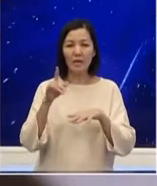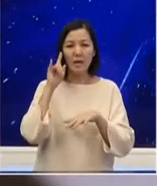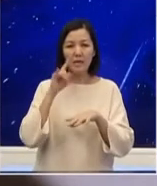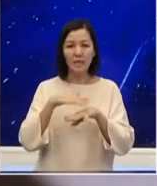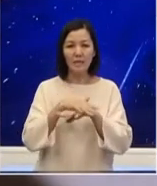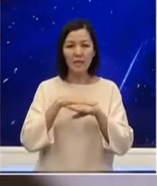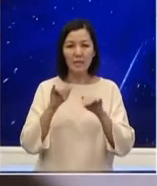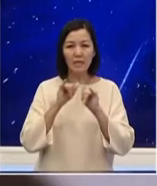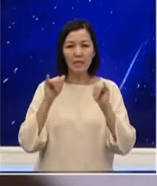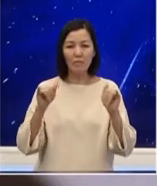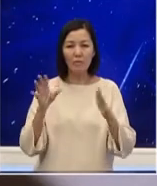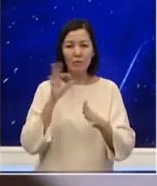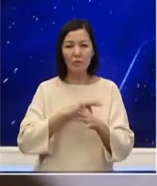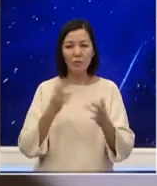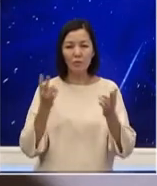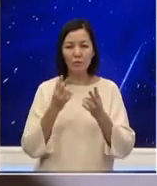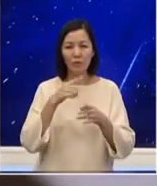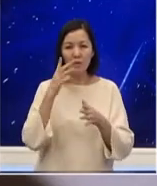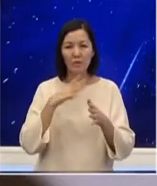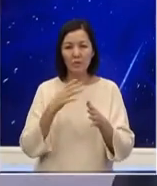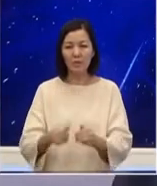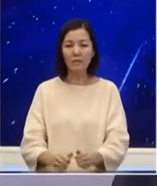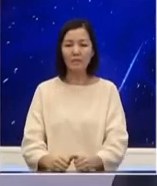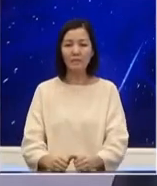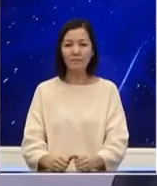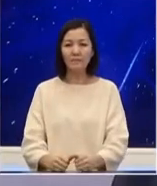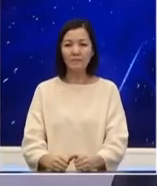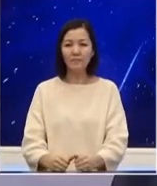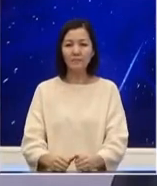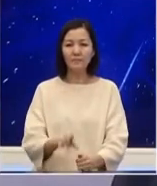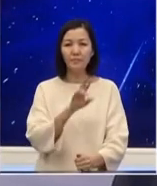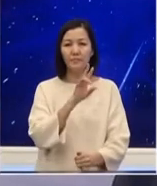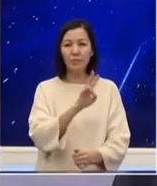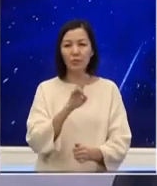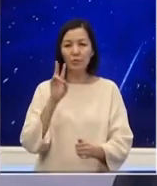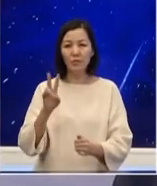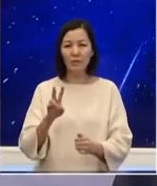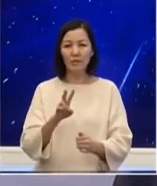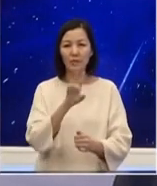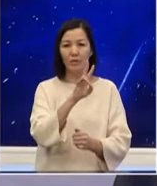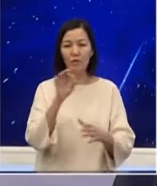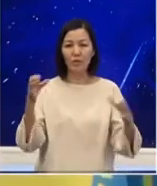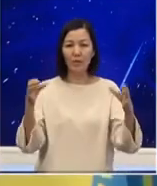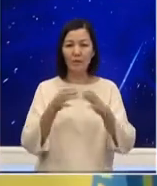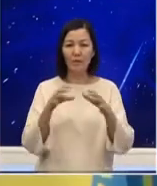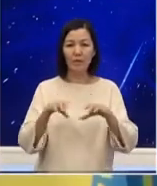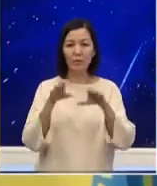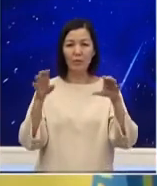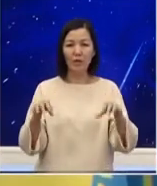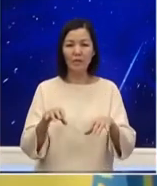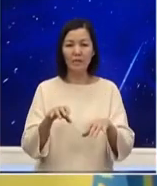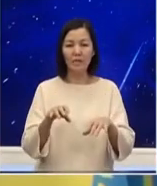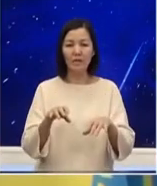үлес қосуда аянып қалмау қажеттігін жеткізді. Елбасы Нұр Отан партиясының төрағасы Нұрсұлтан